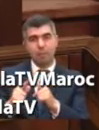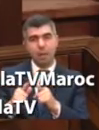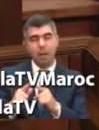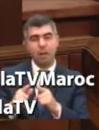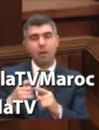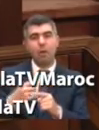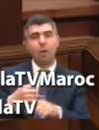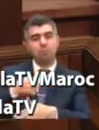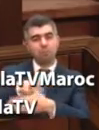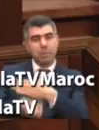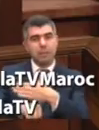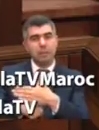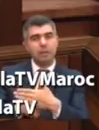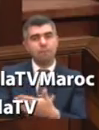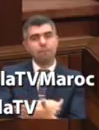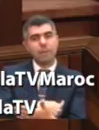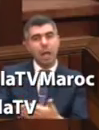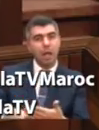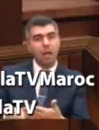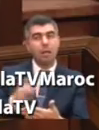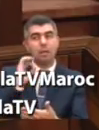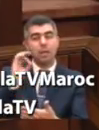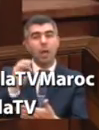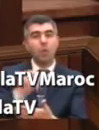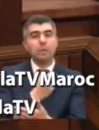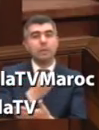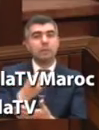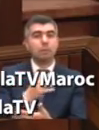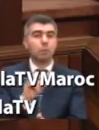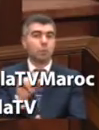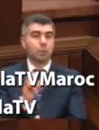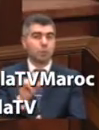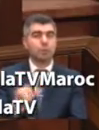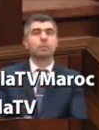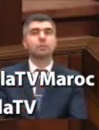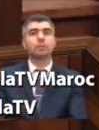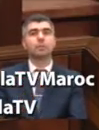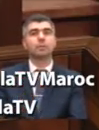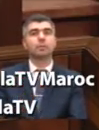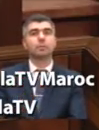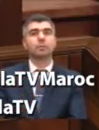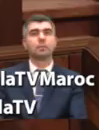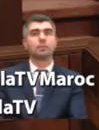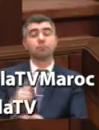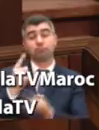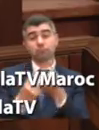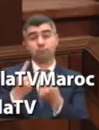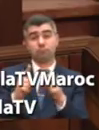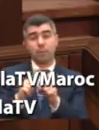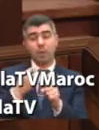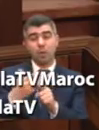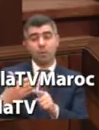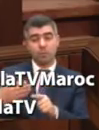المواطنين والمواطنات. عندنا اشكاليه اخرى السيد الوزير، هو فيما يخص العالم القروي اللي يعني كينعدم فيه يعني